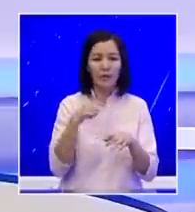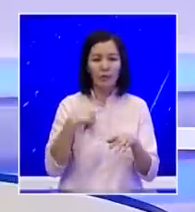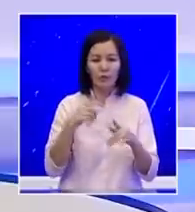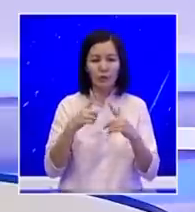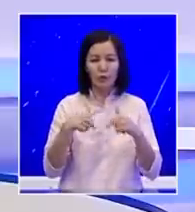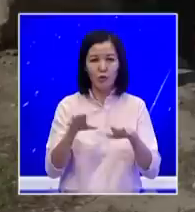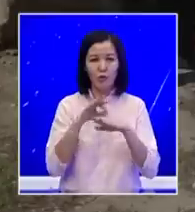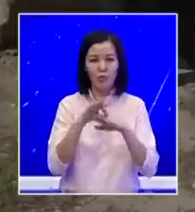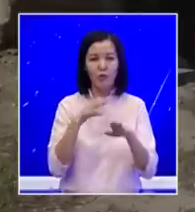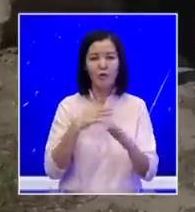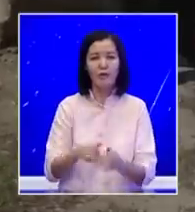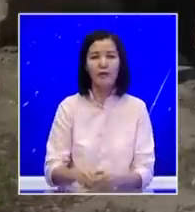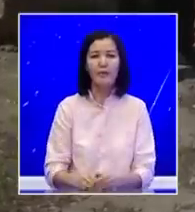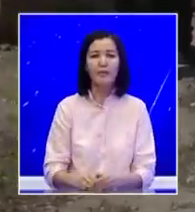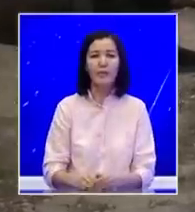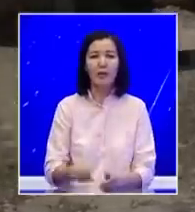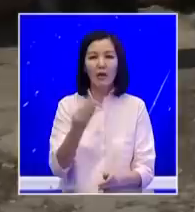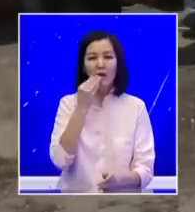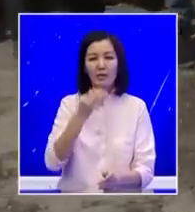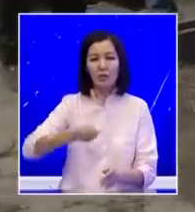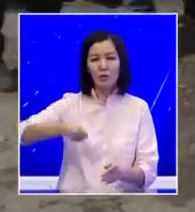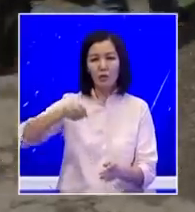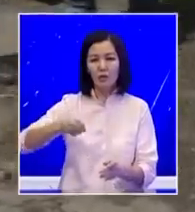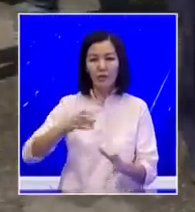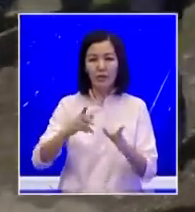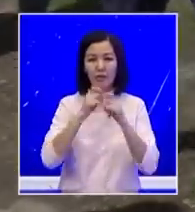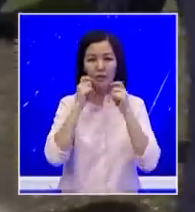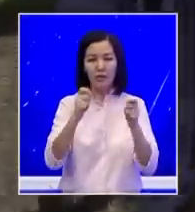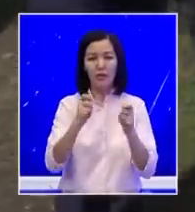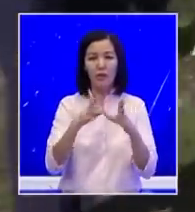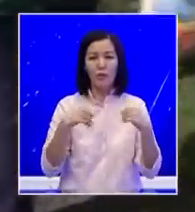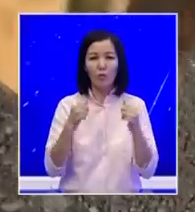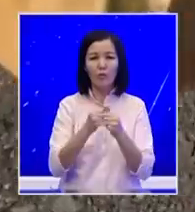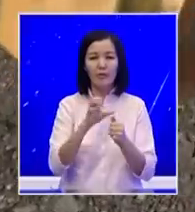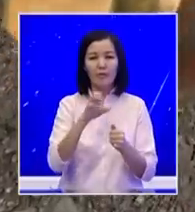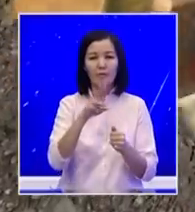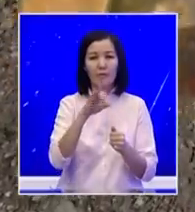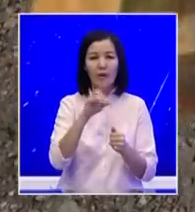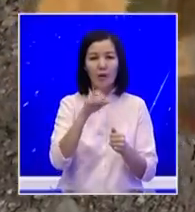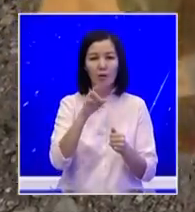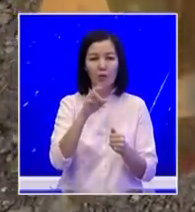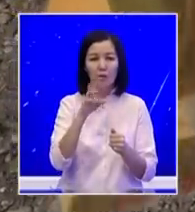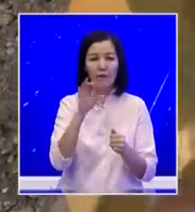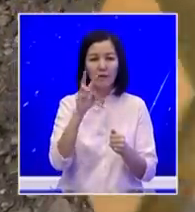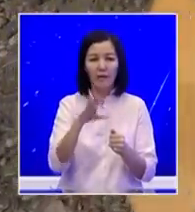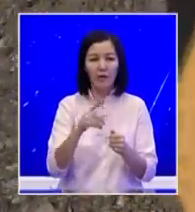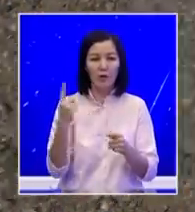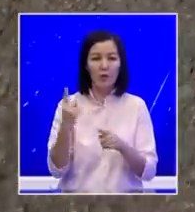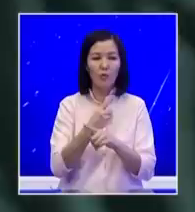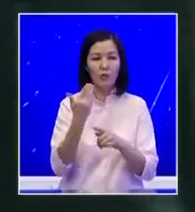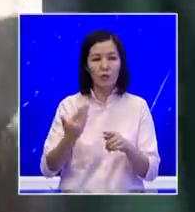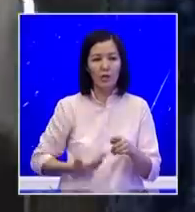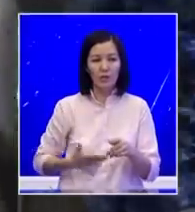болған. Азық-түлік себеті жеткізілген алғашқы отбасы Смағұловтар шаңырағы. Отанасы Аманғайша бір өзі тірлік